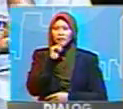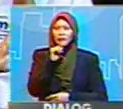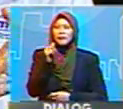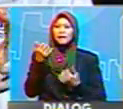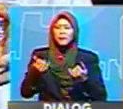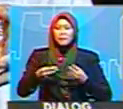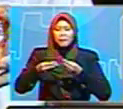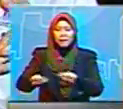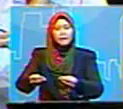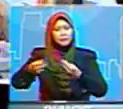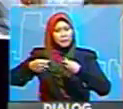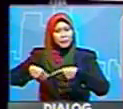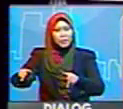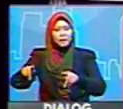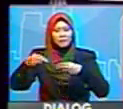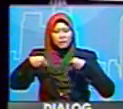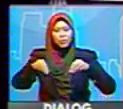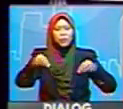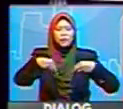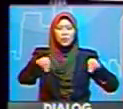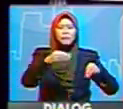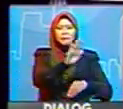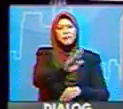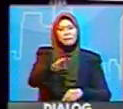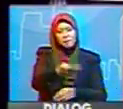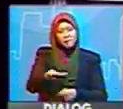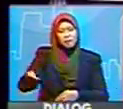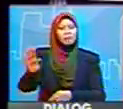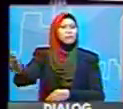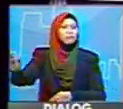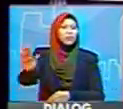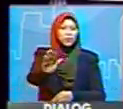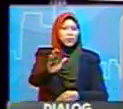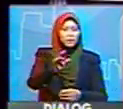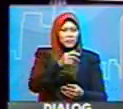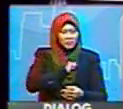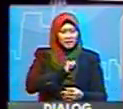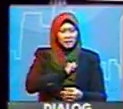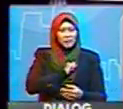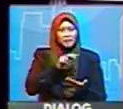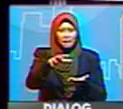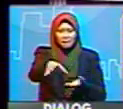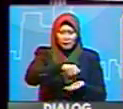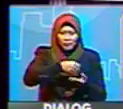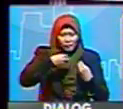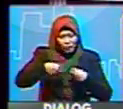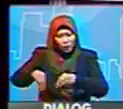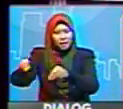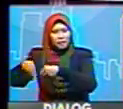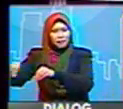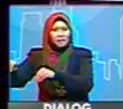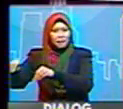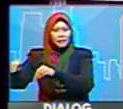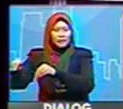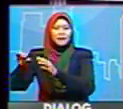untuk Berniaga menjual produk mereka sendiri ataupun ambil daripada petani direct supaya jual di situ